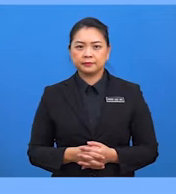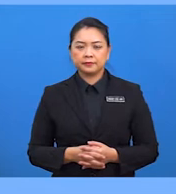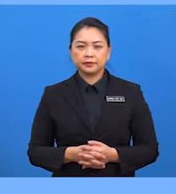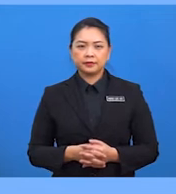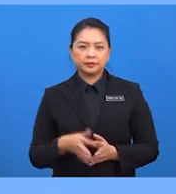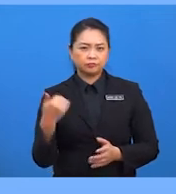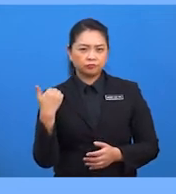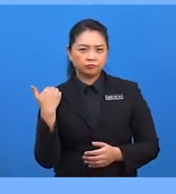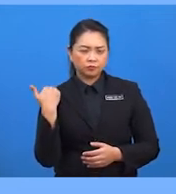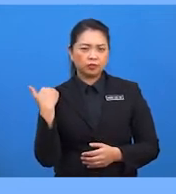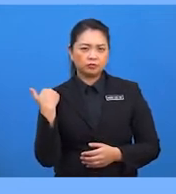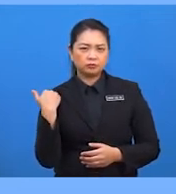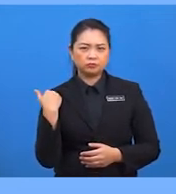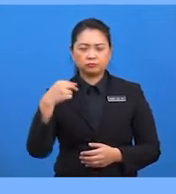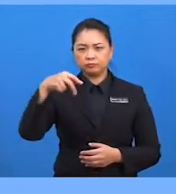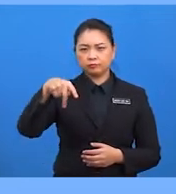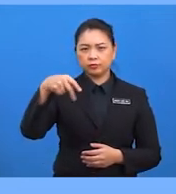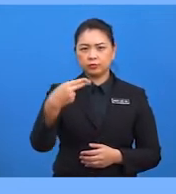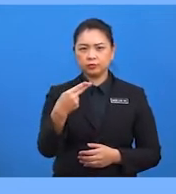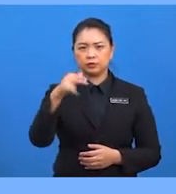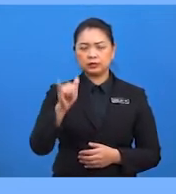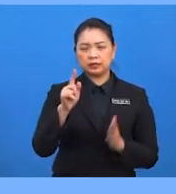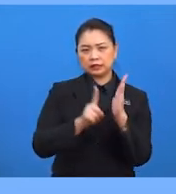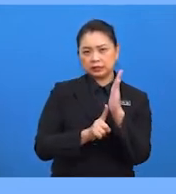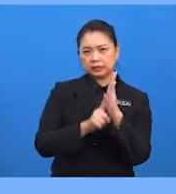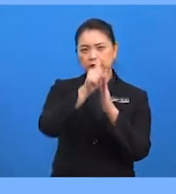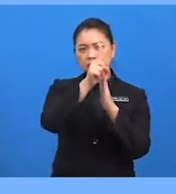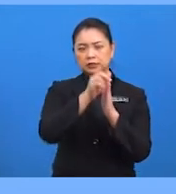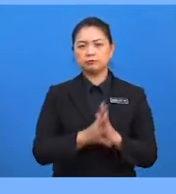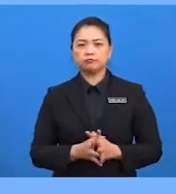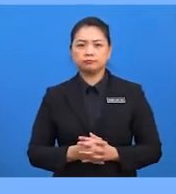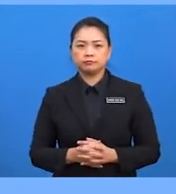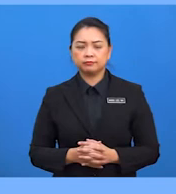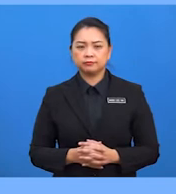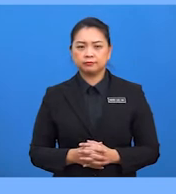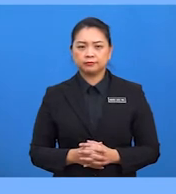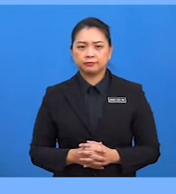Ia mempunyai nilai pH yang tinggi.